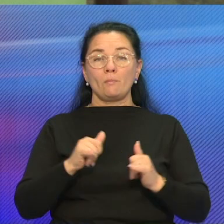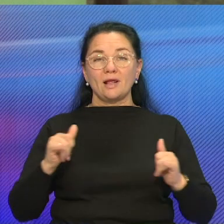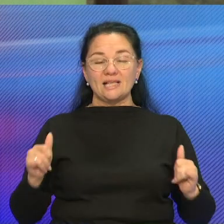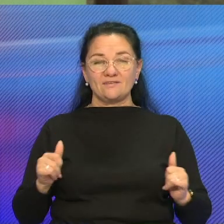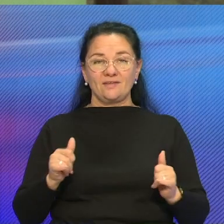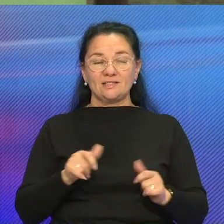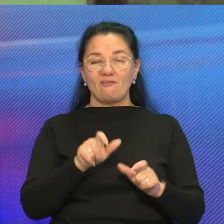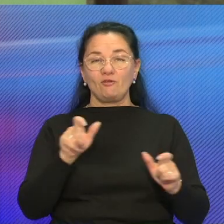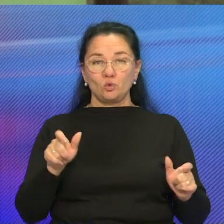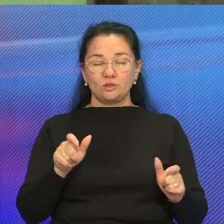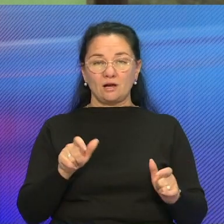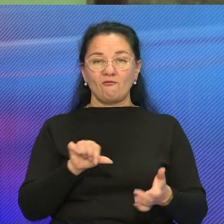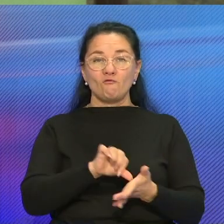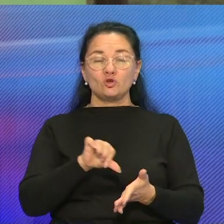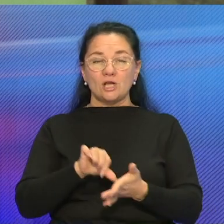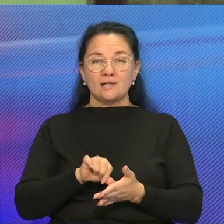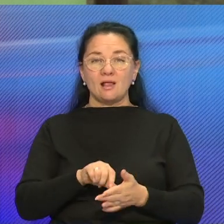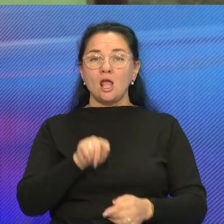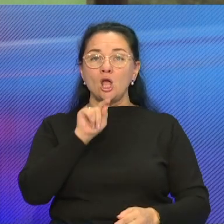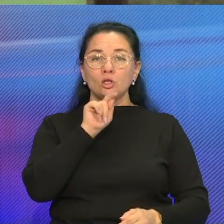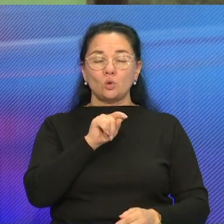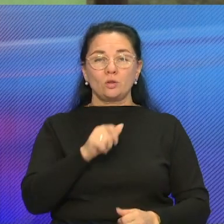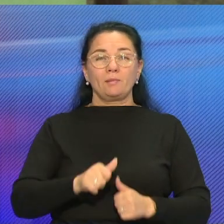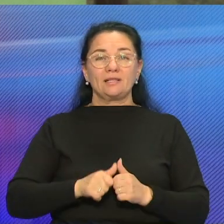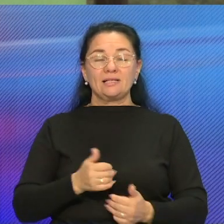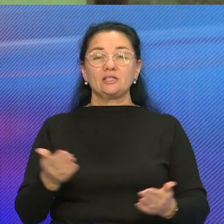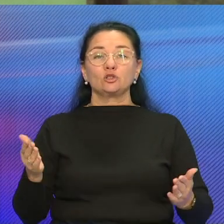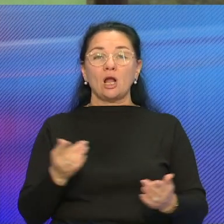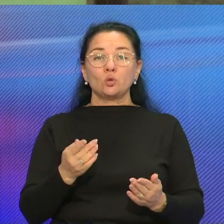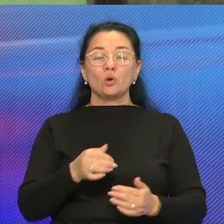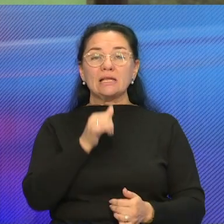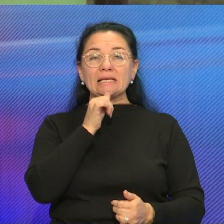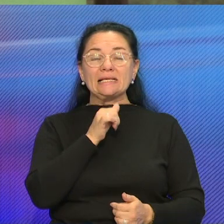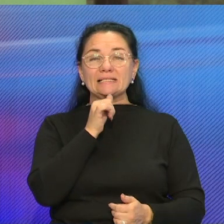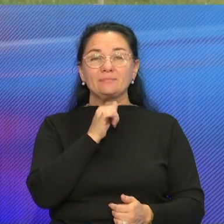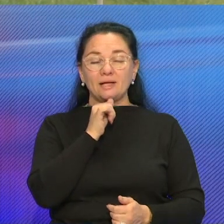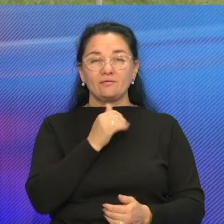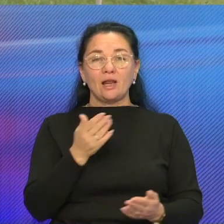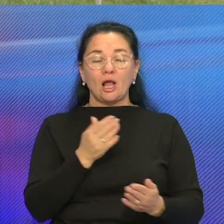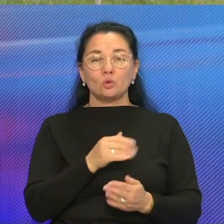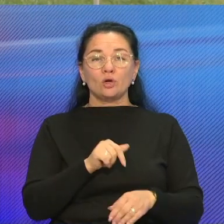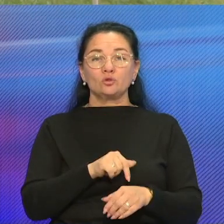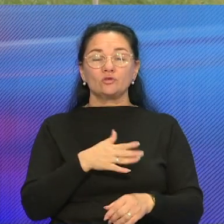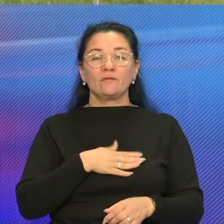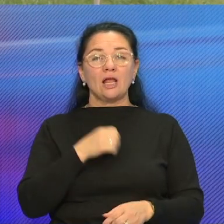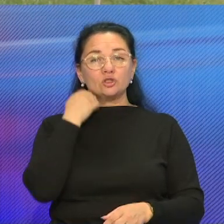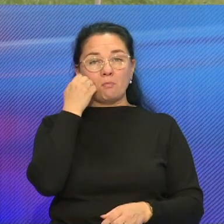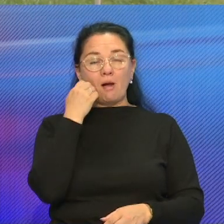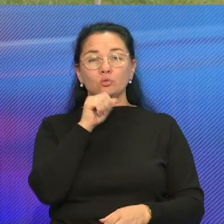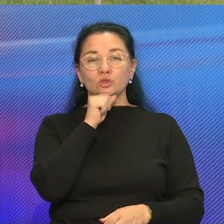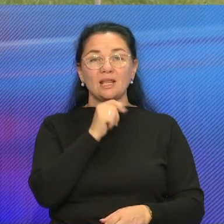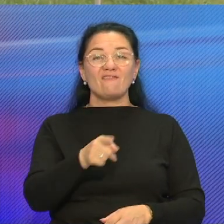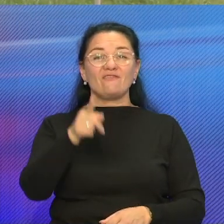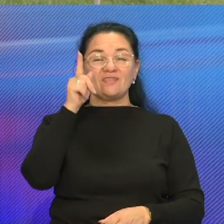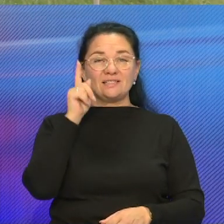участниках, тот патриотизм, то есть чтобы мы испытали те самые чувства, которые испытывали наши прабабушки, прадедушки в те